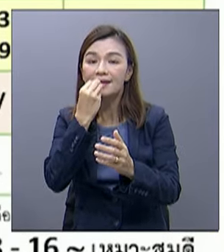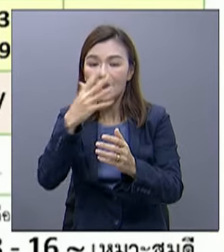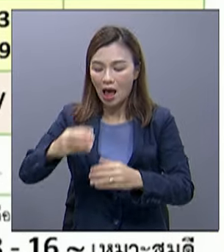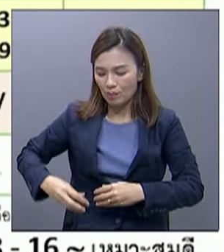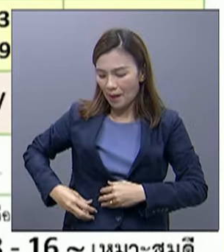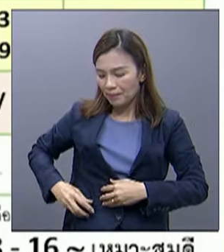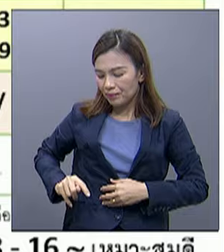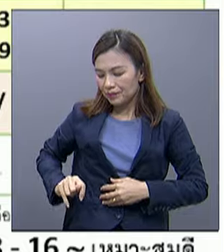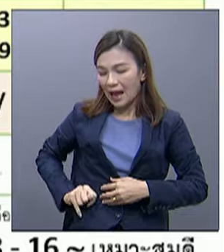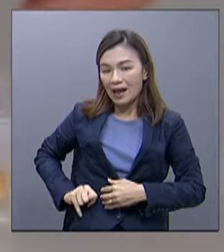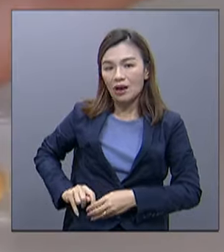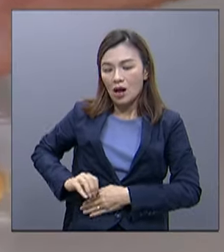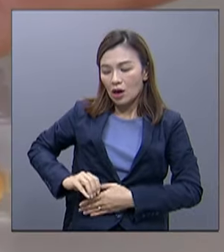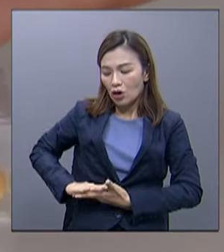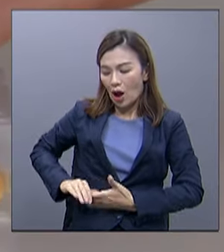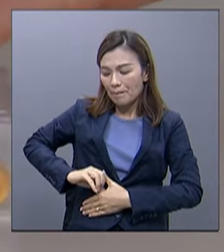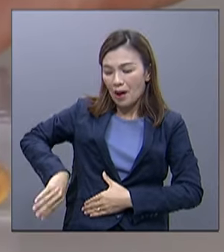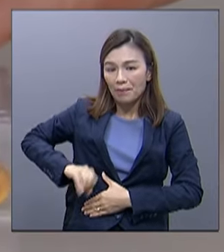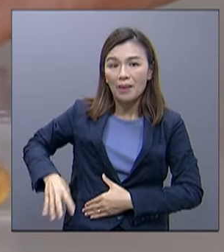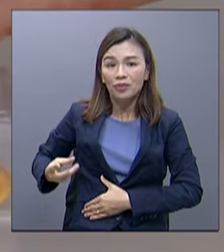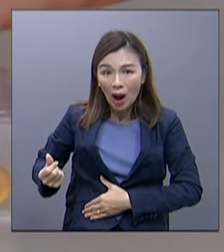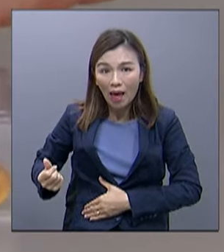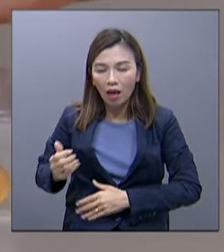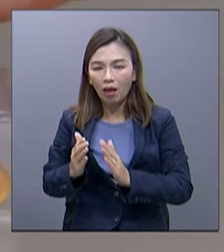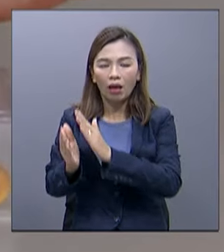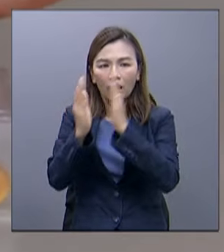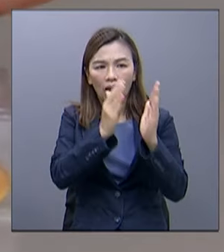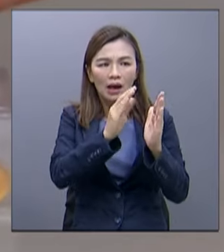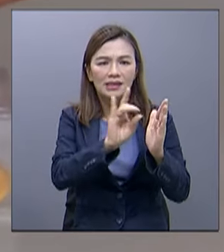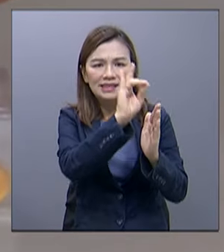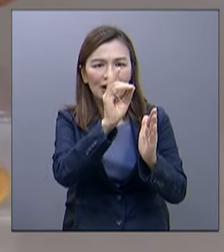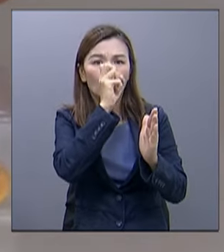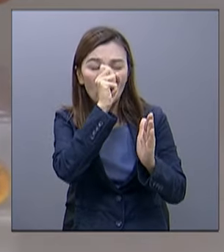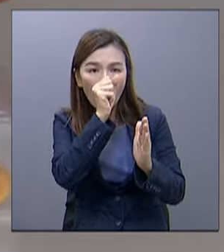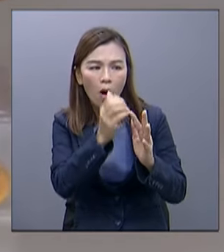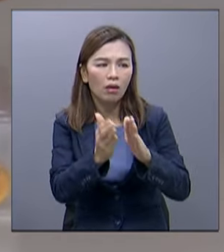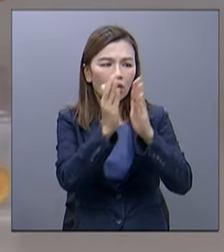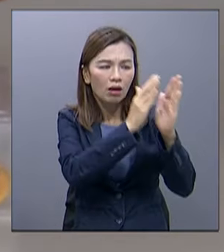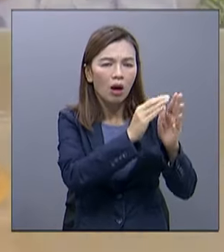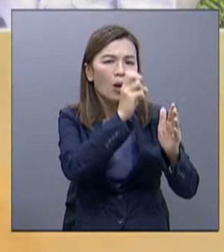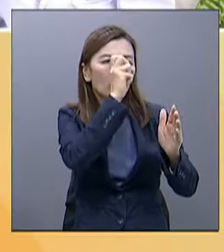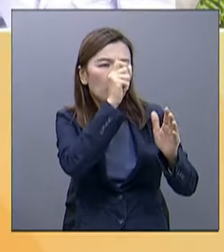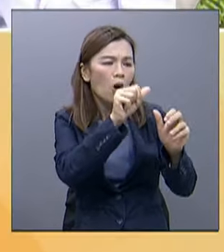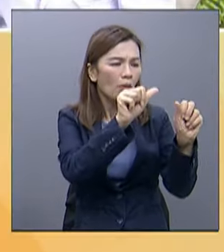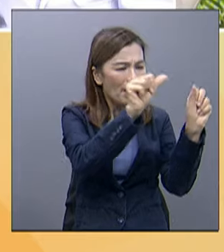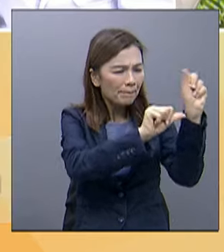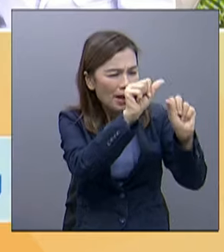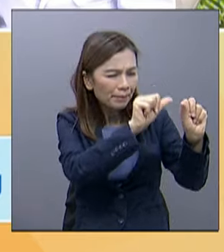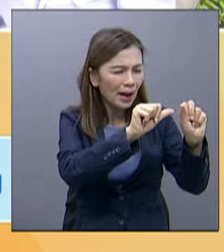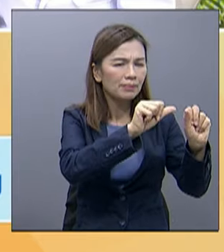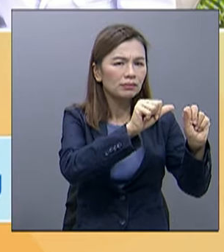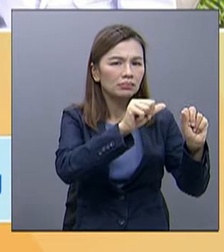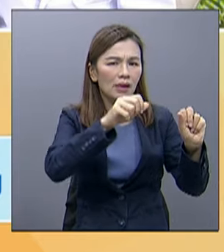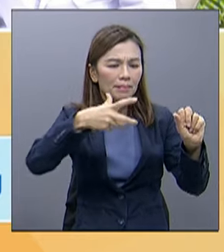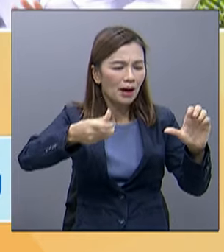ชัดเจนไม่งั้นเนี่ยมันเชื่อไม่ได้พูดใครใครก็พูดได้หมดถ้าอย่างงั้นใช่ไม่งั้นใครพูดก็พูดได้หมดเอ้อใช่มั้ยครับพูดยังไงก็ได้อย่างเงี้ยตงนี้